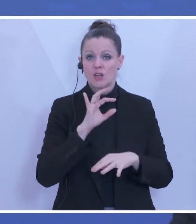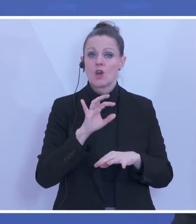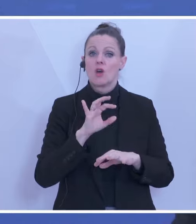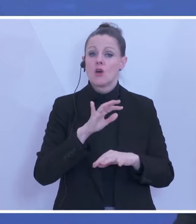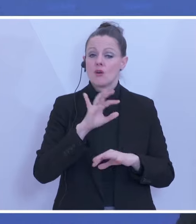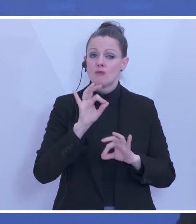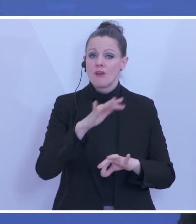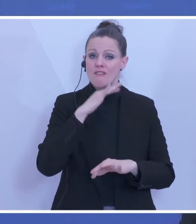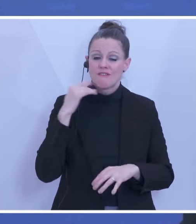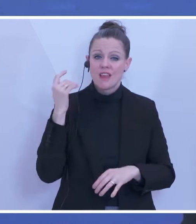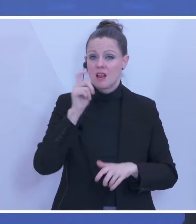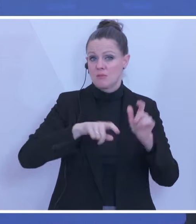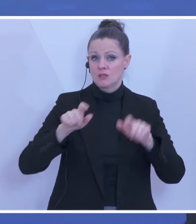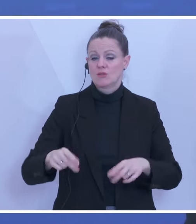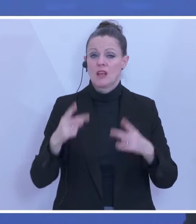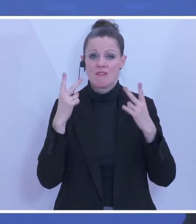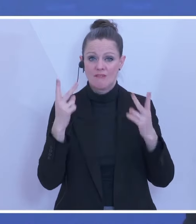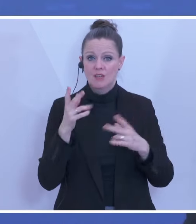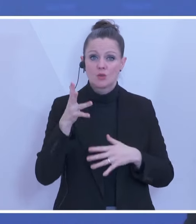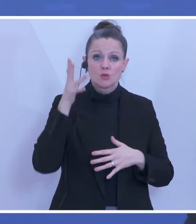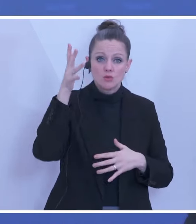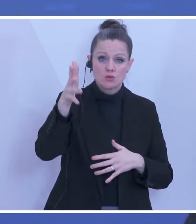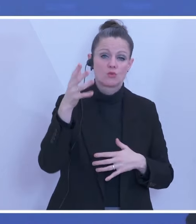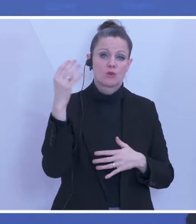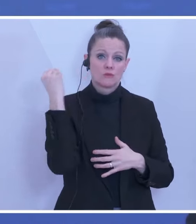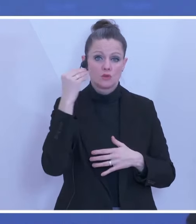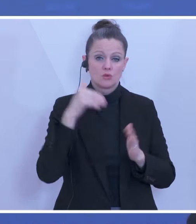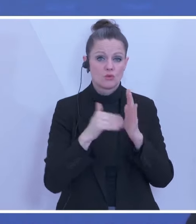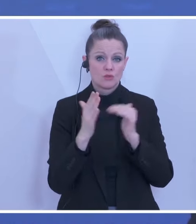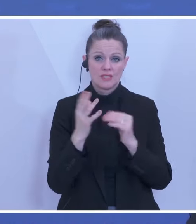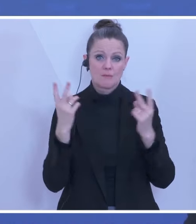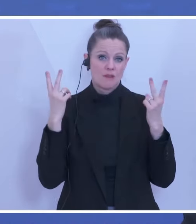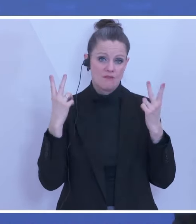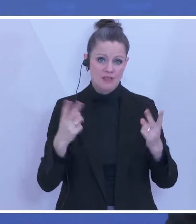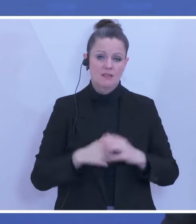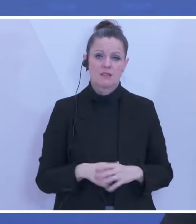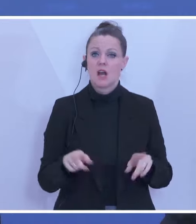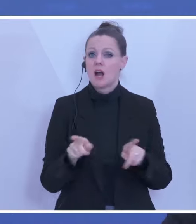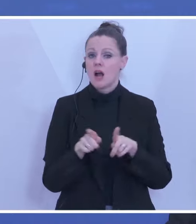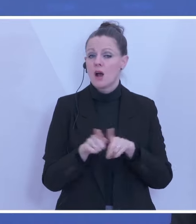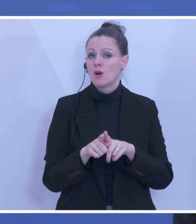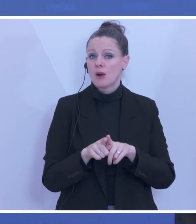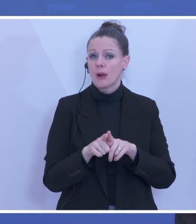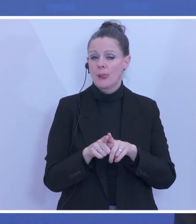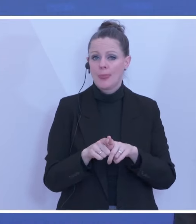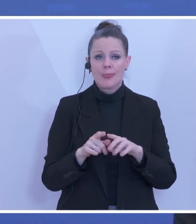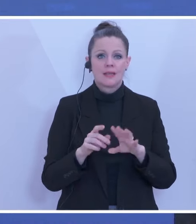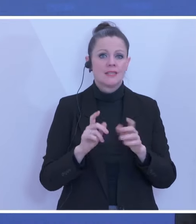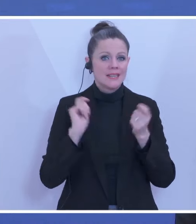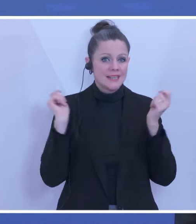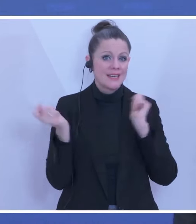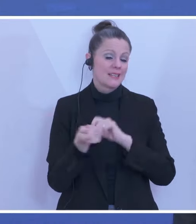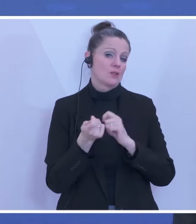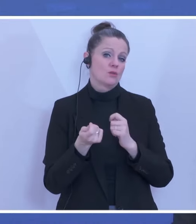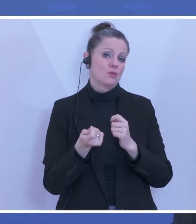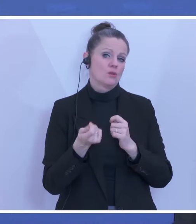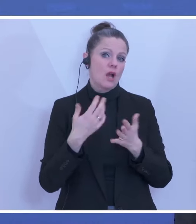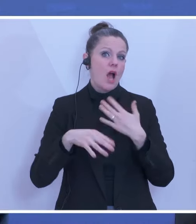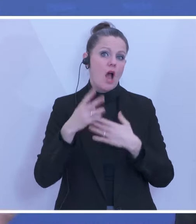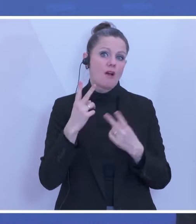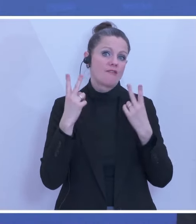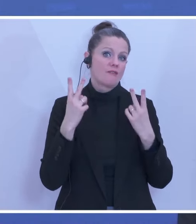Betroffene und für das Schulsystem und die Zukunft desselben und damit für unsere Kinder. Die Änderung in dem ganzen Bereich auch viel wichtiger als früher und